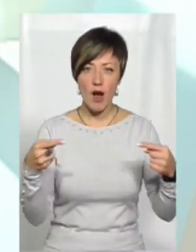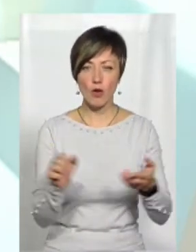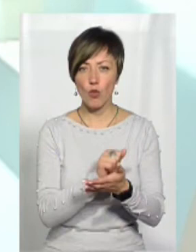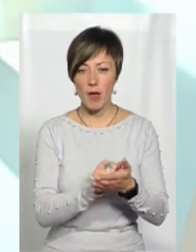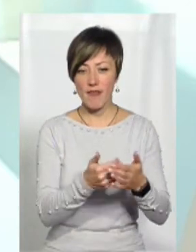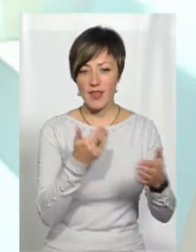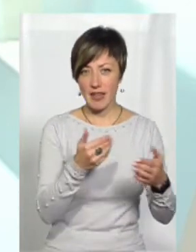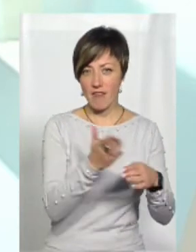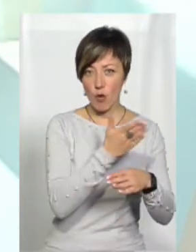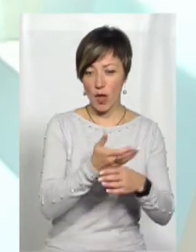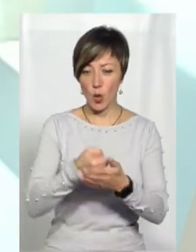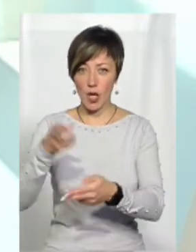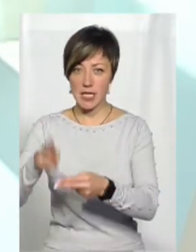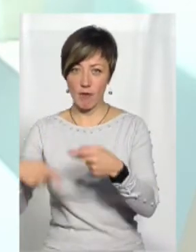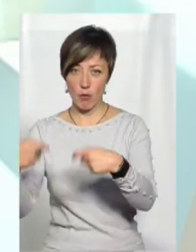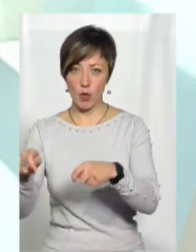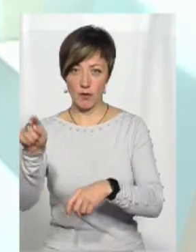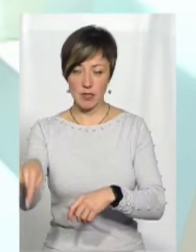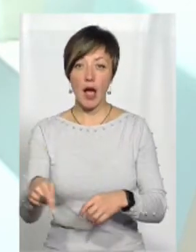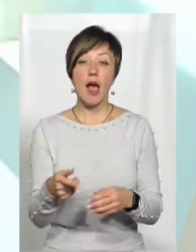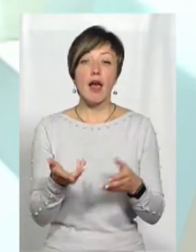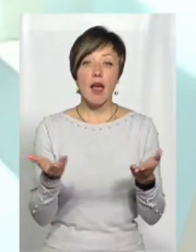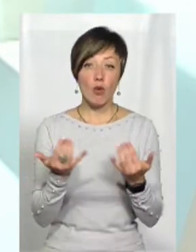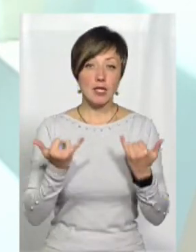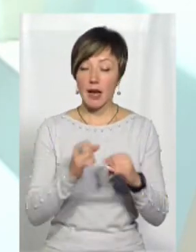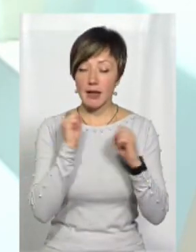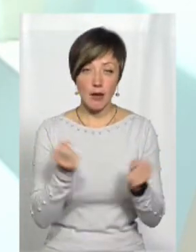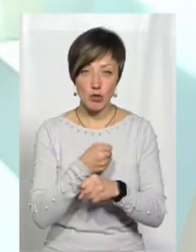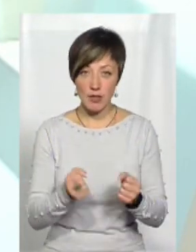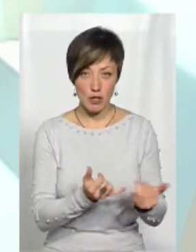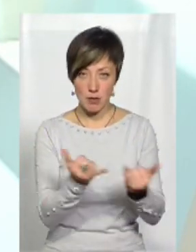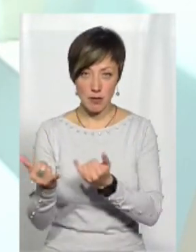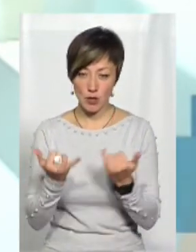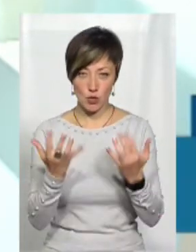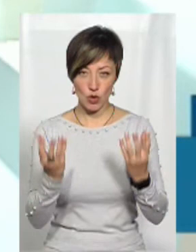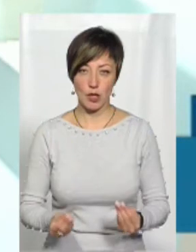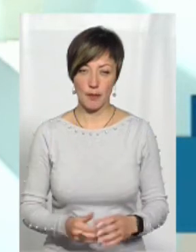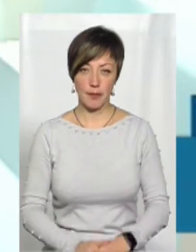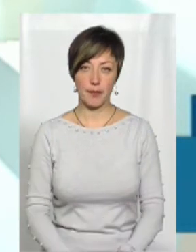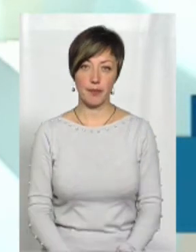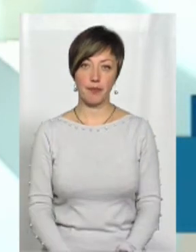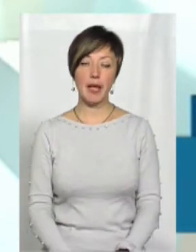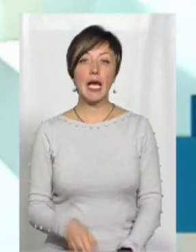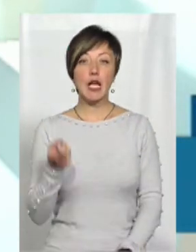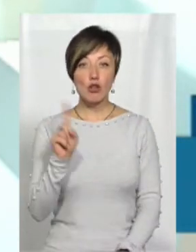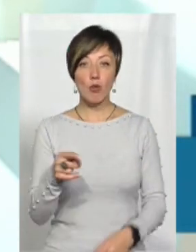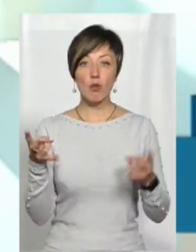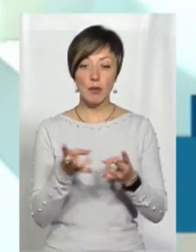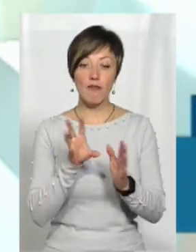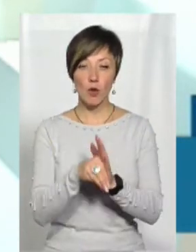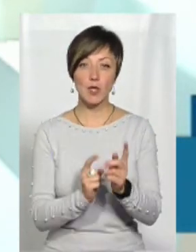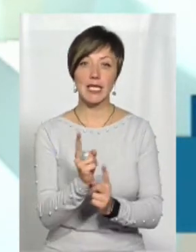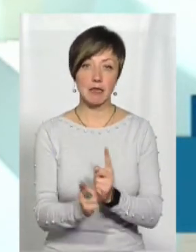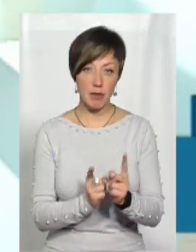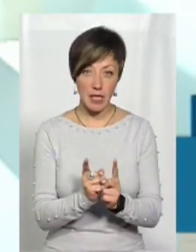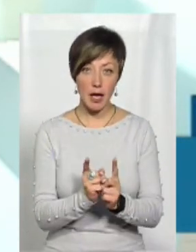повний від виробника аж до кінцевого продавця, якого зараз неможливо забезпечити на сьогоднішній день. От. І тому потрібно вносити